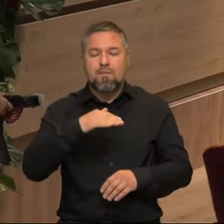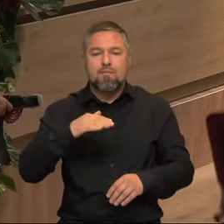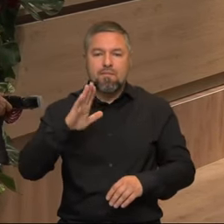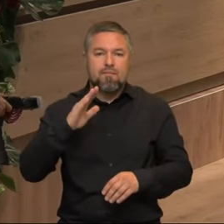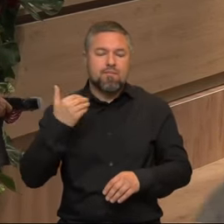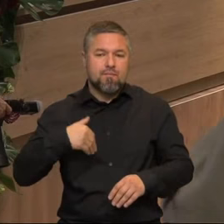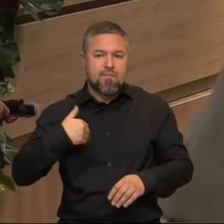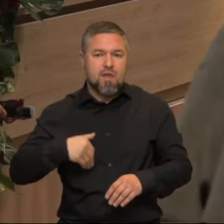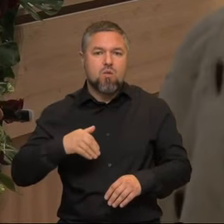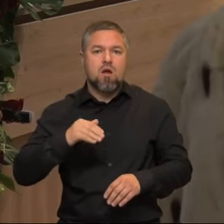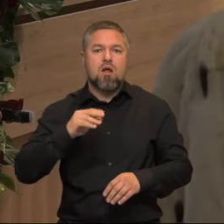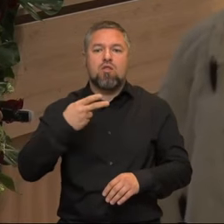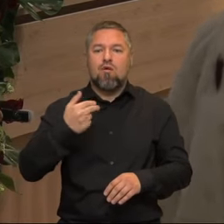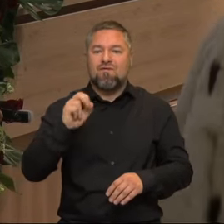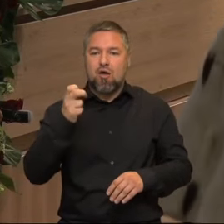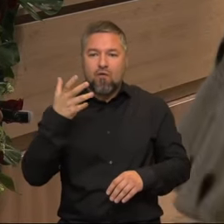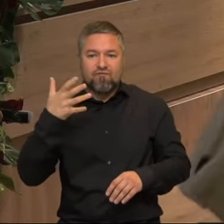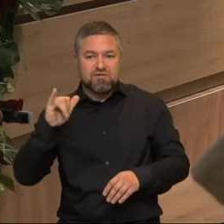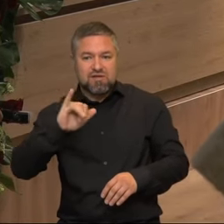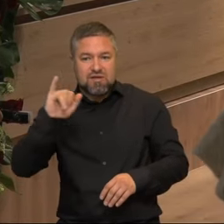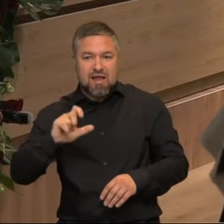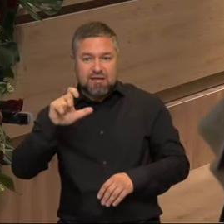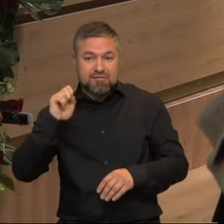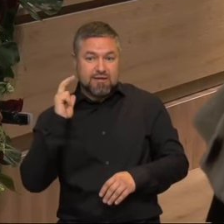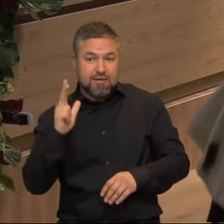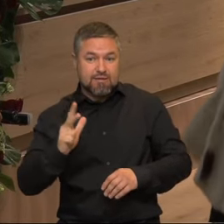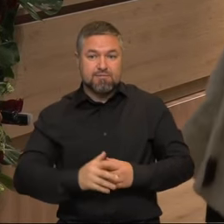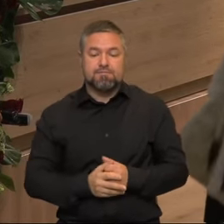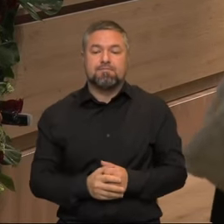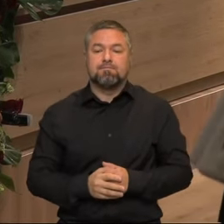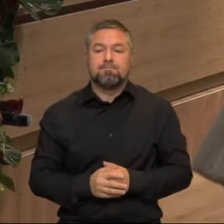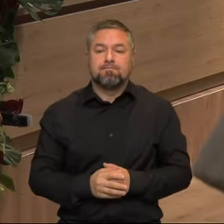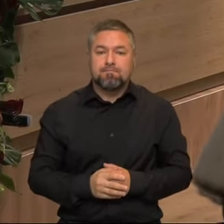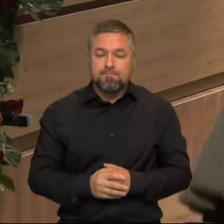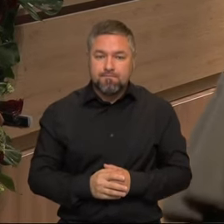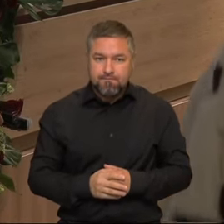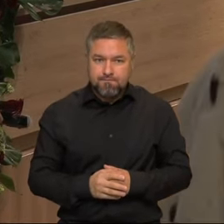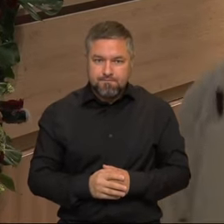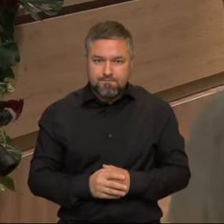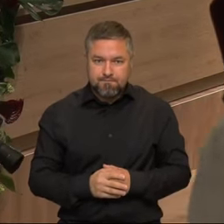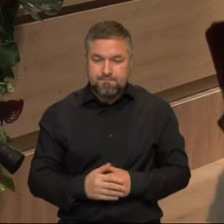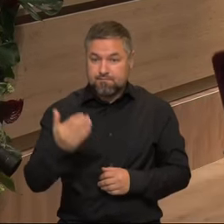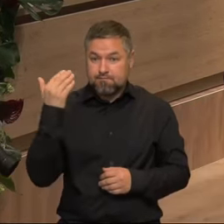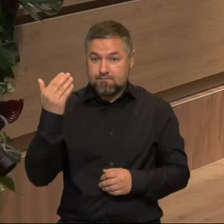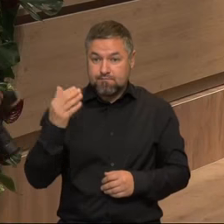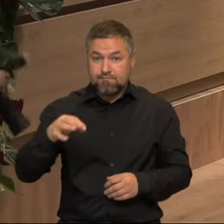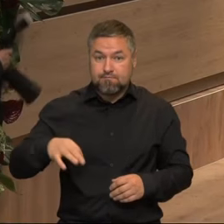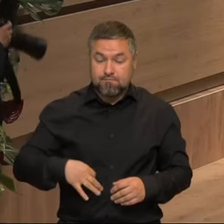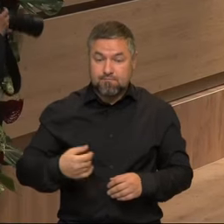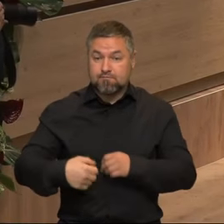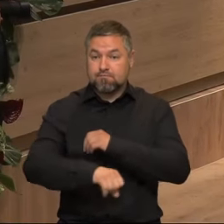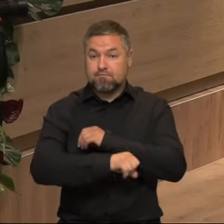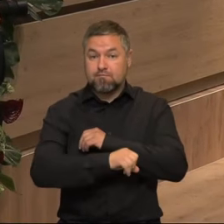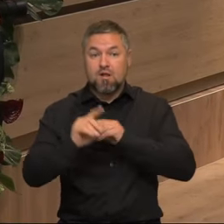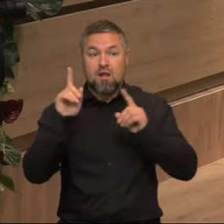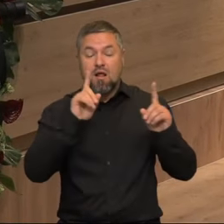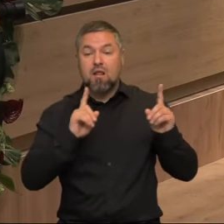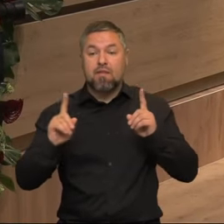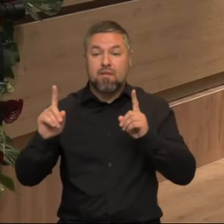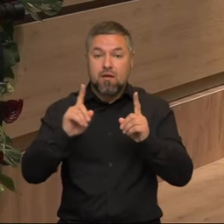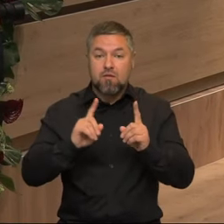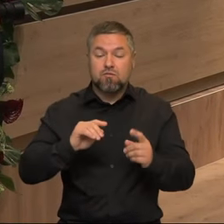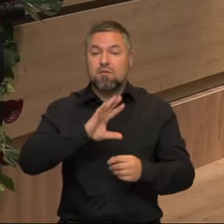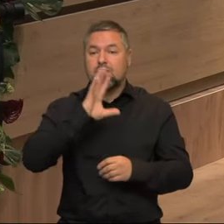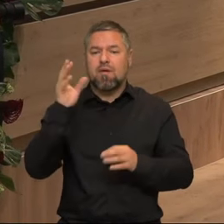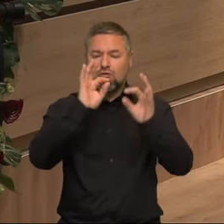pana profesora Jacka Nowakowskiego. Witam panią prorektor do spraw nauki i ewaluacji